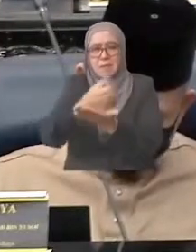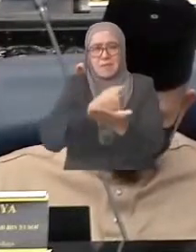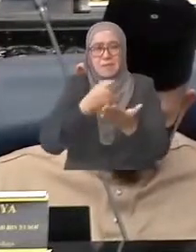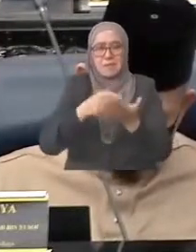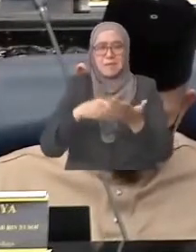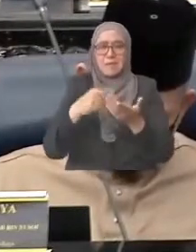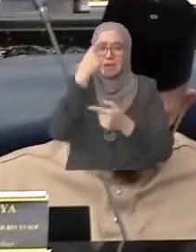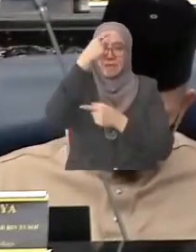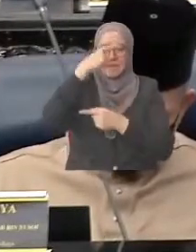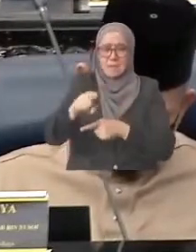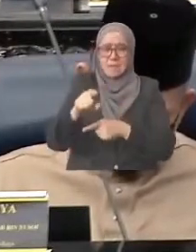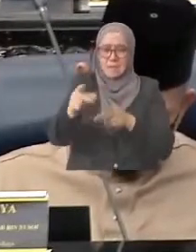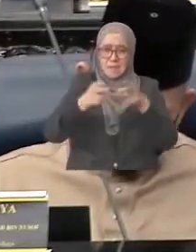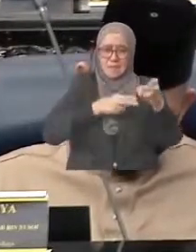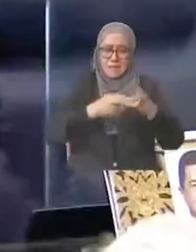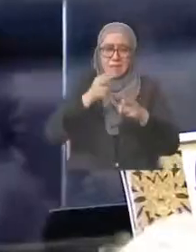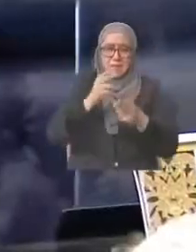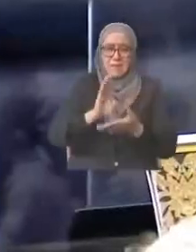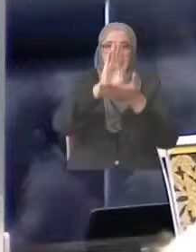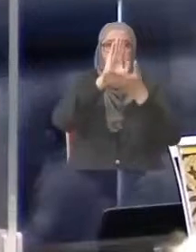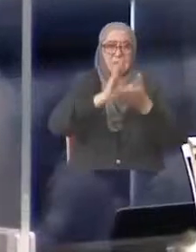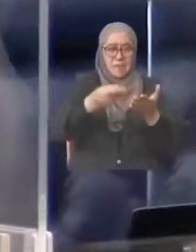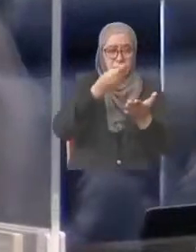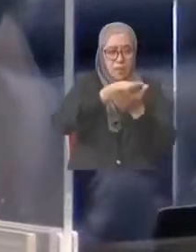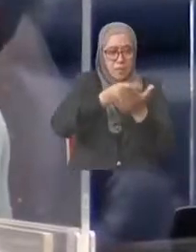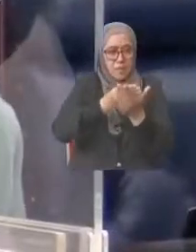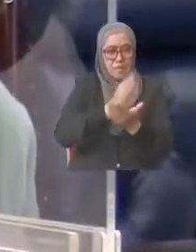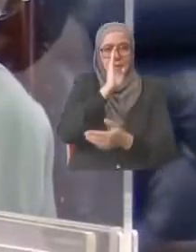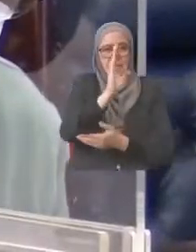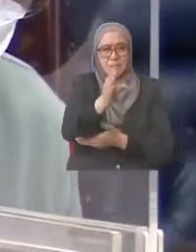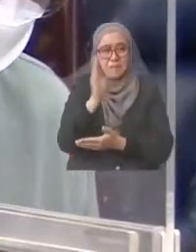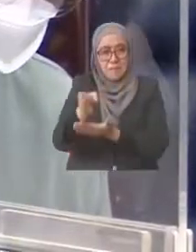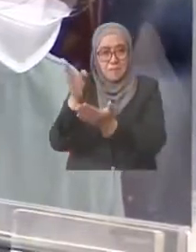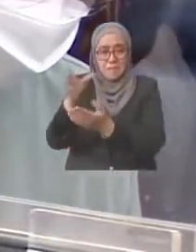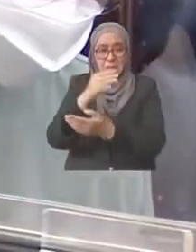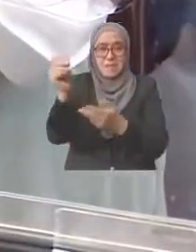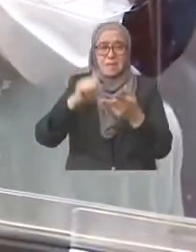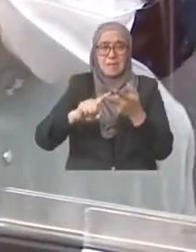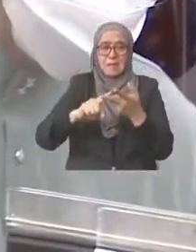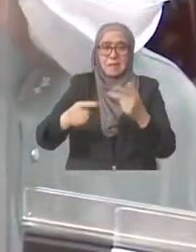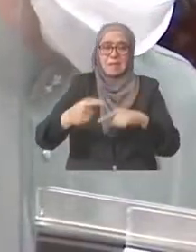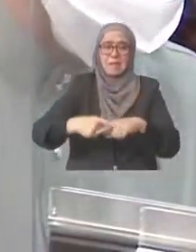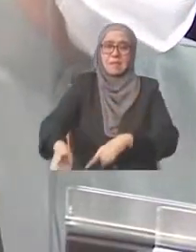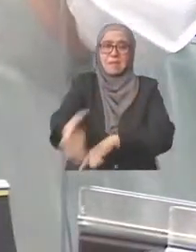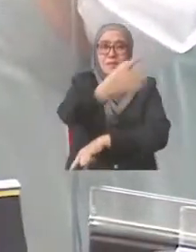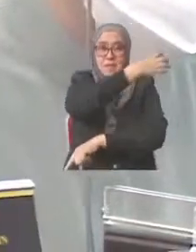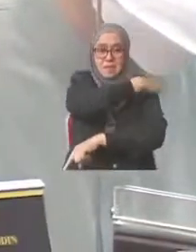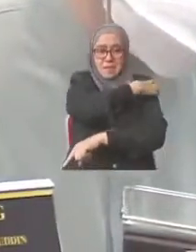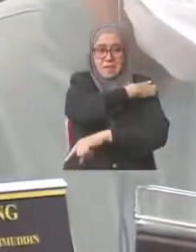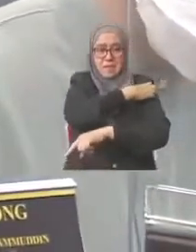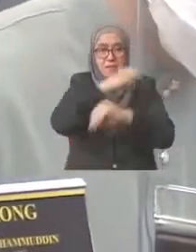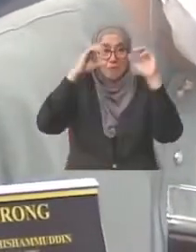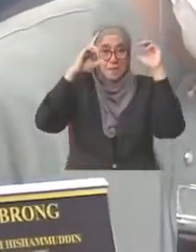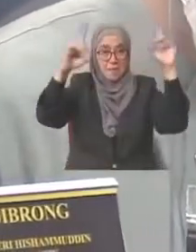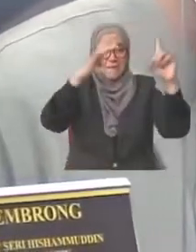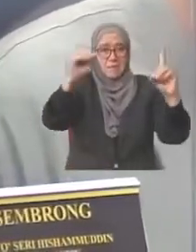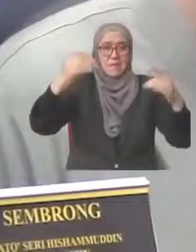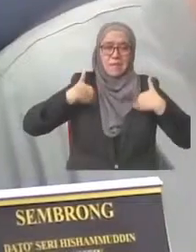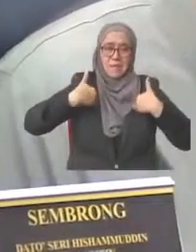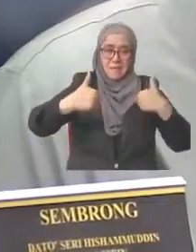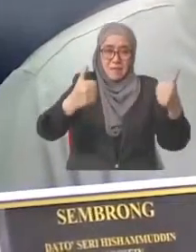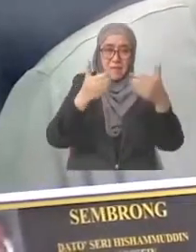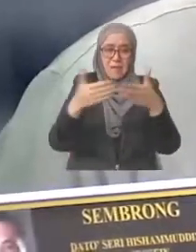bantuan tunai langsung secara bersasak memperkosa aspek pendidikan dan kesehatan awam serta terus menjana